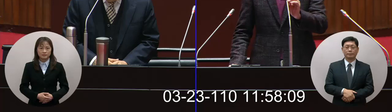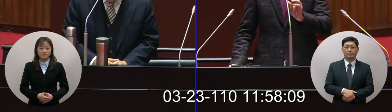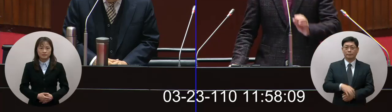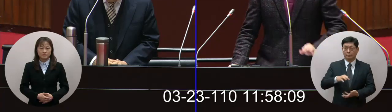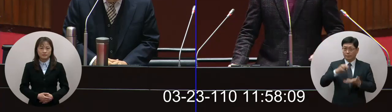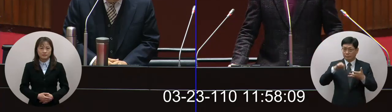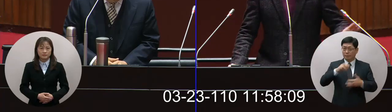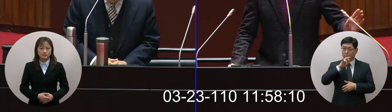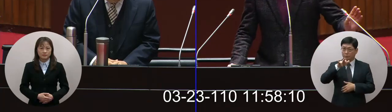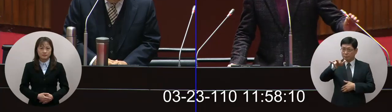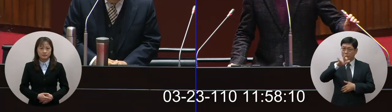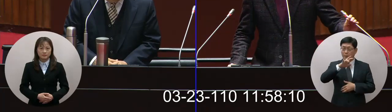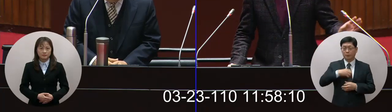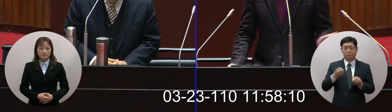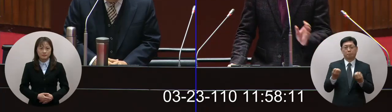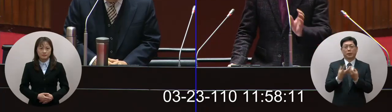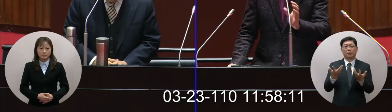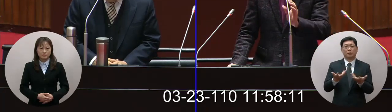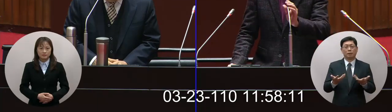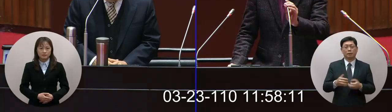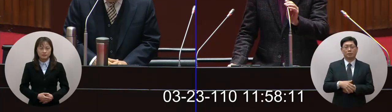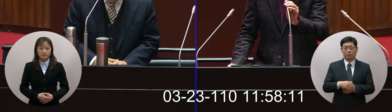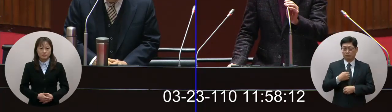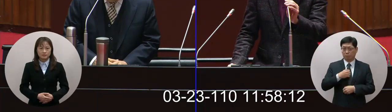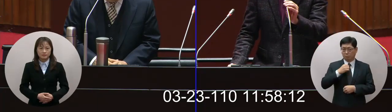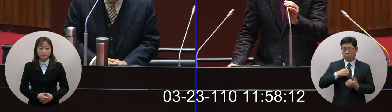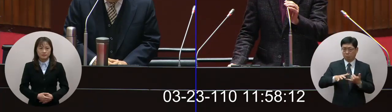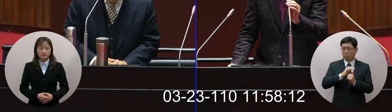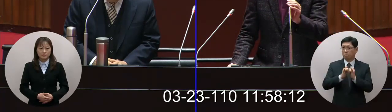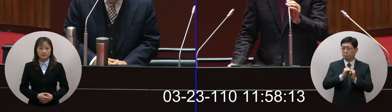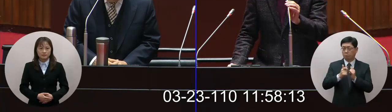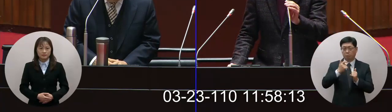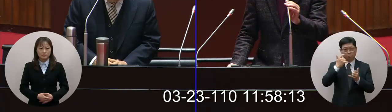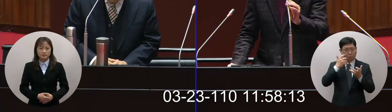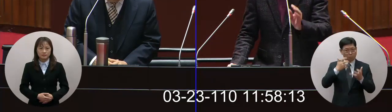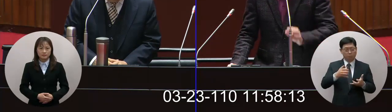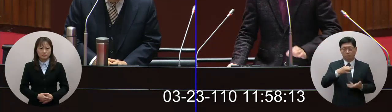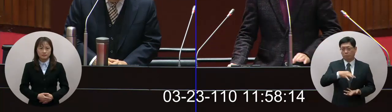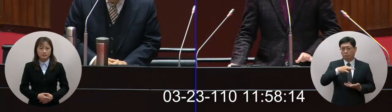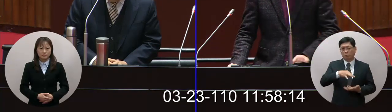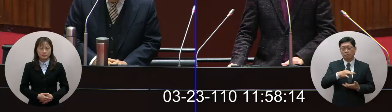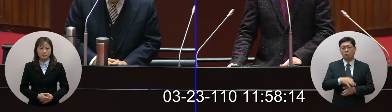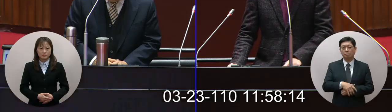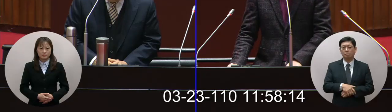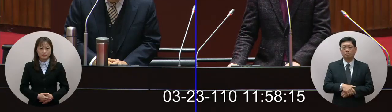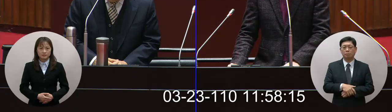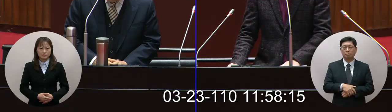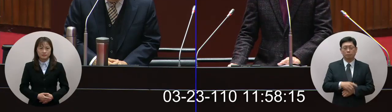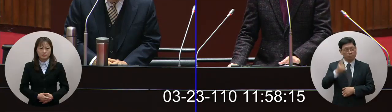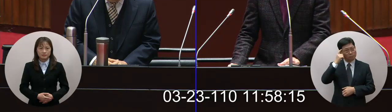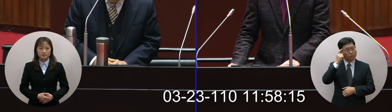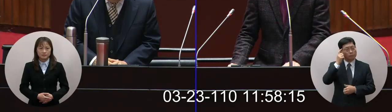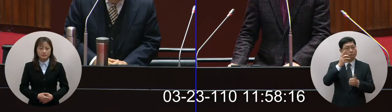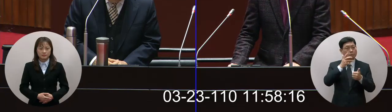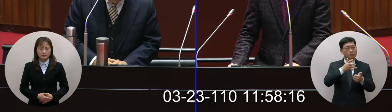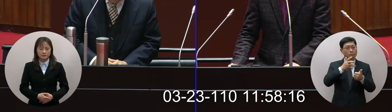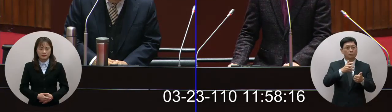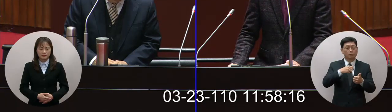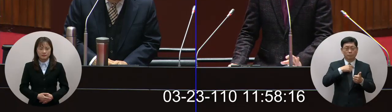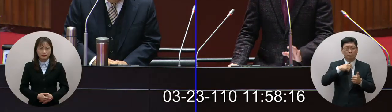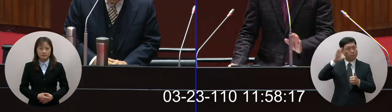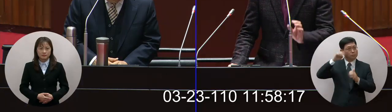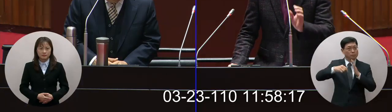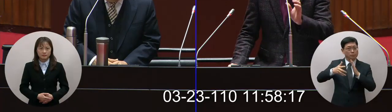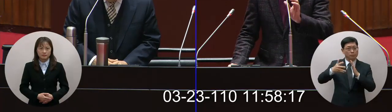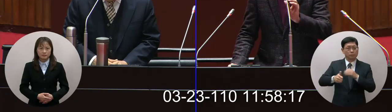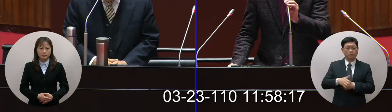讲到这个飞机的失事的问题啊，国人呐、啊、都很关心呐、啊，而且很担心呐、啊。我想请教一下苏院